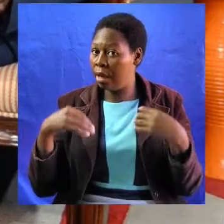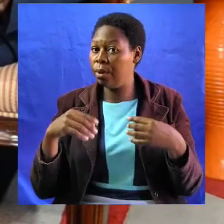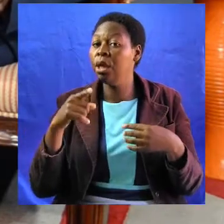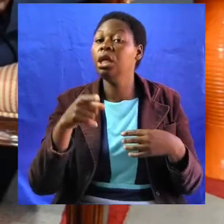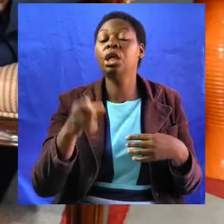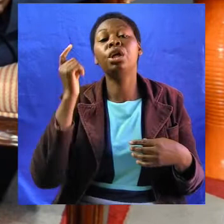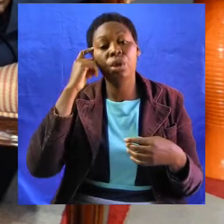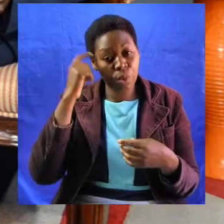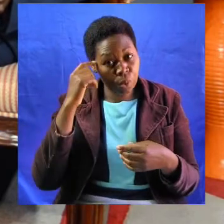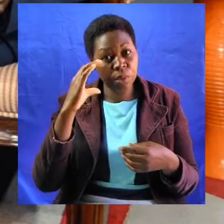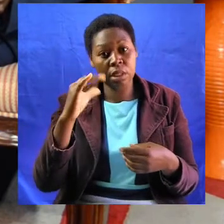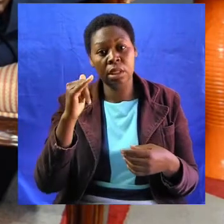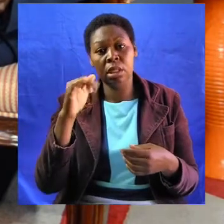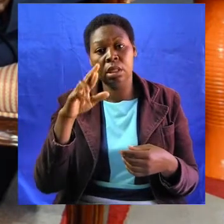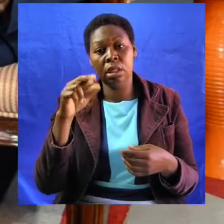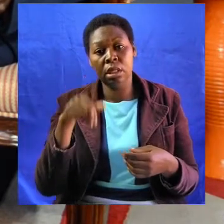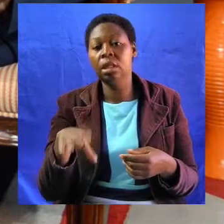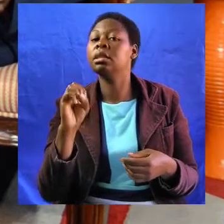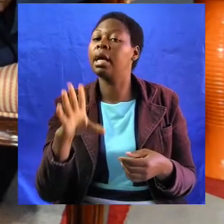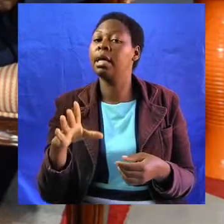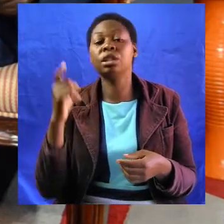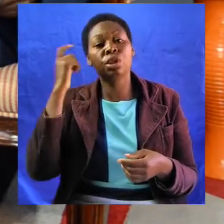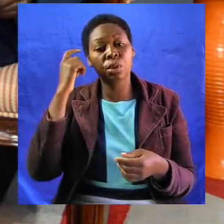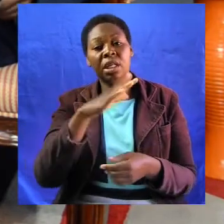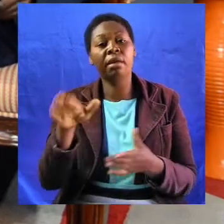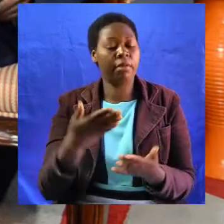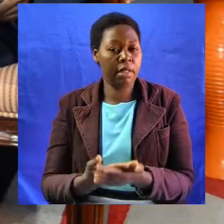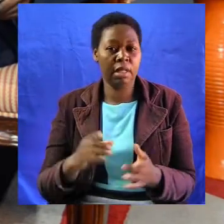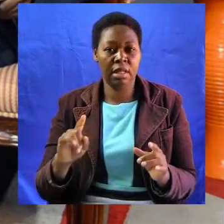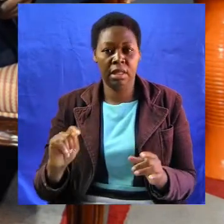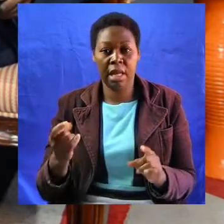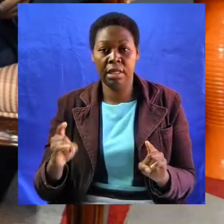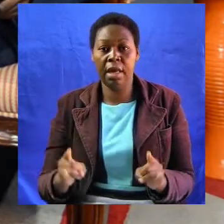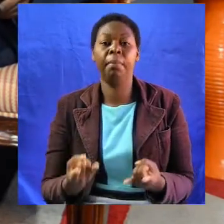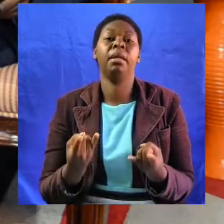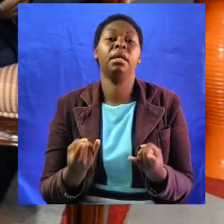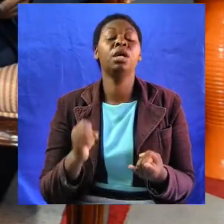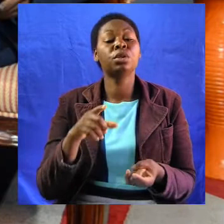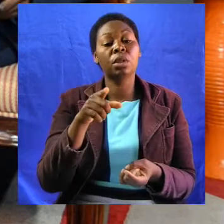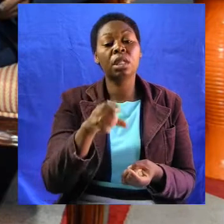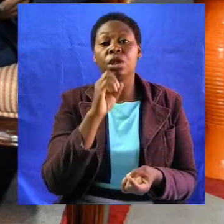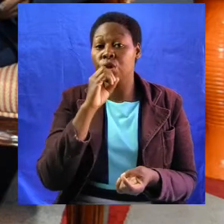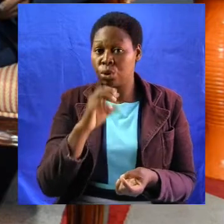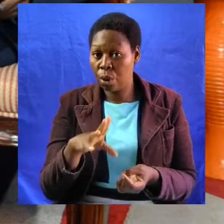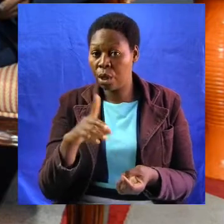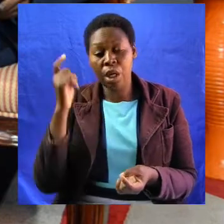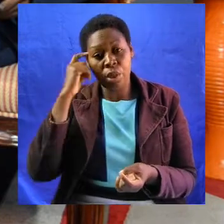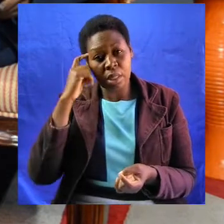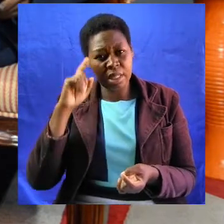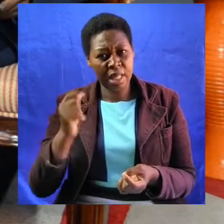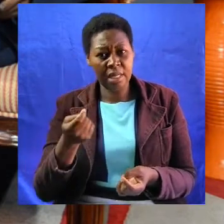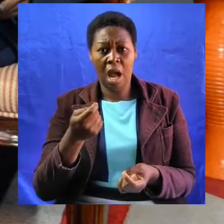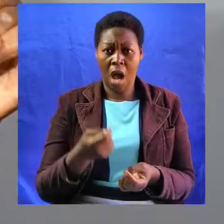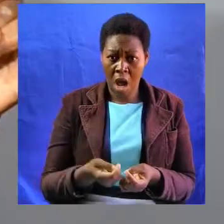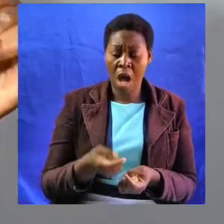akakandwa mazva Darius. A Darius uya ari mukuru wehondo. Saka Cyrus aizviziva. Nyaya yekuti ndakamboona mambo